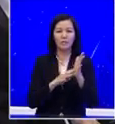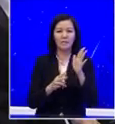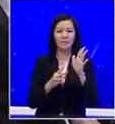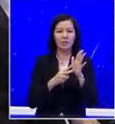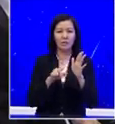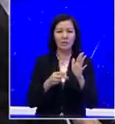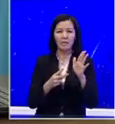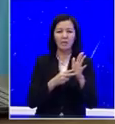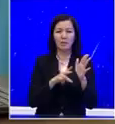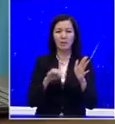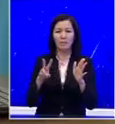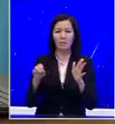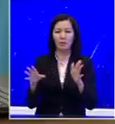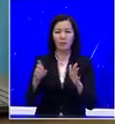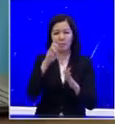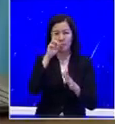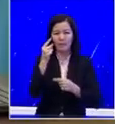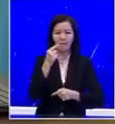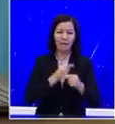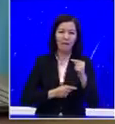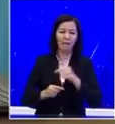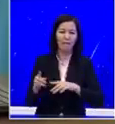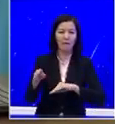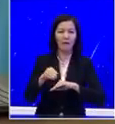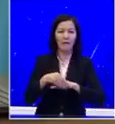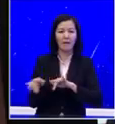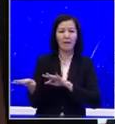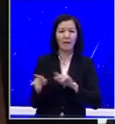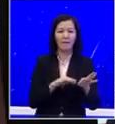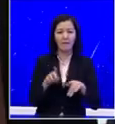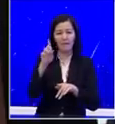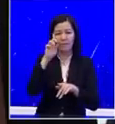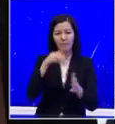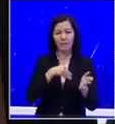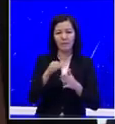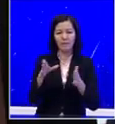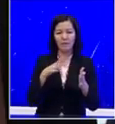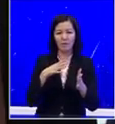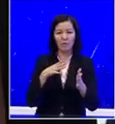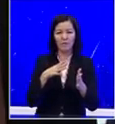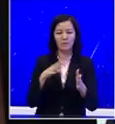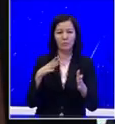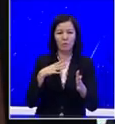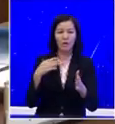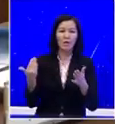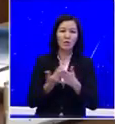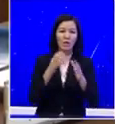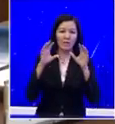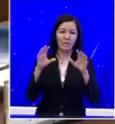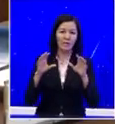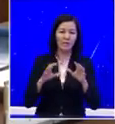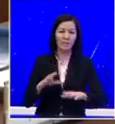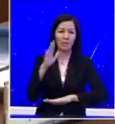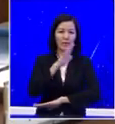миллион теңге өңір қазынасына қайтарылыпты. Бармақ басты көз қысты әрекеттер мемлекеттік сатып алу кезінде болған. Жаңа заңнама бойынша